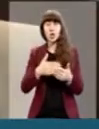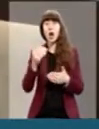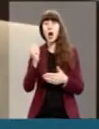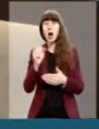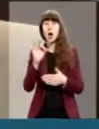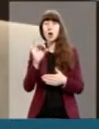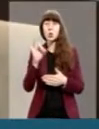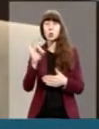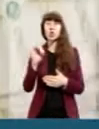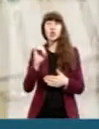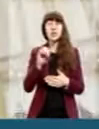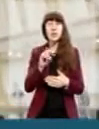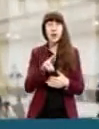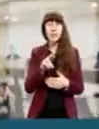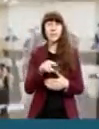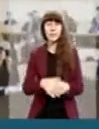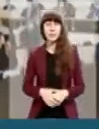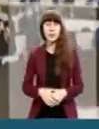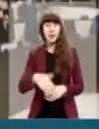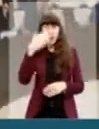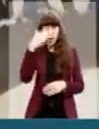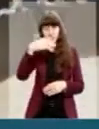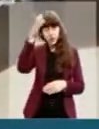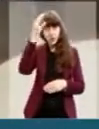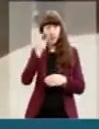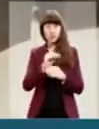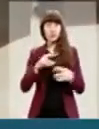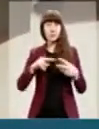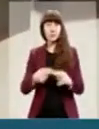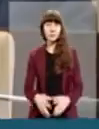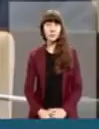кроме того внесен ряд изменений в развитие отечественной науки